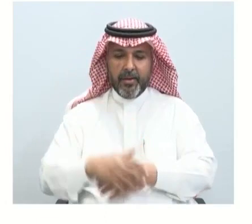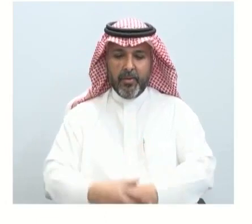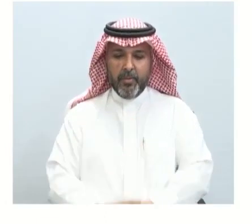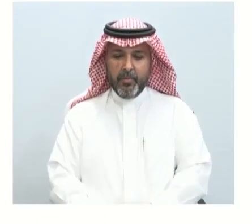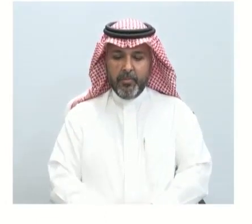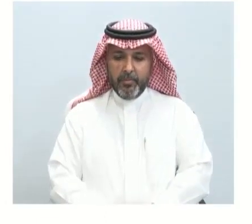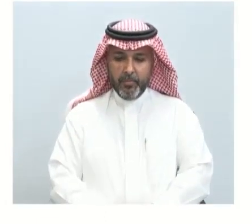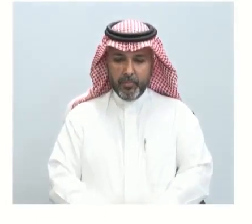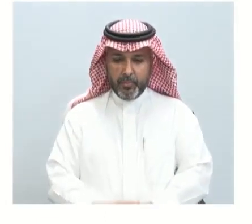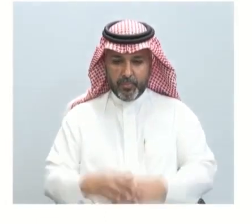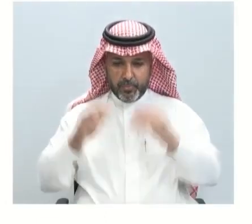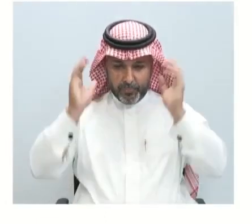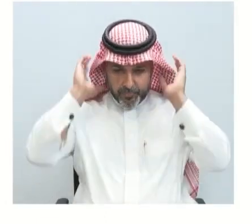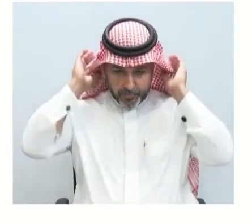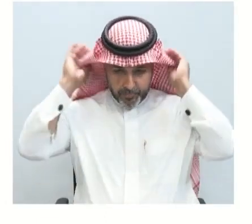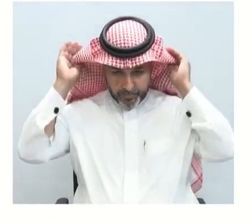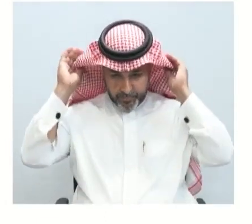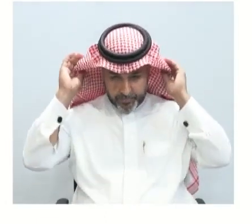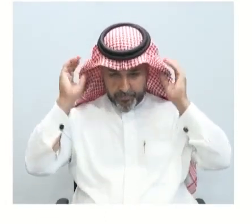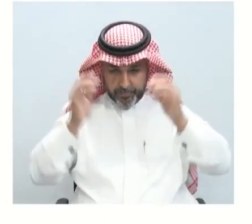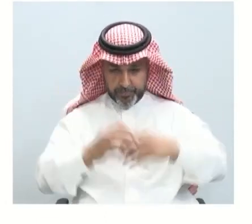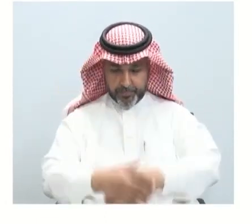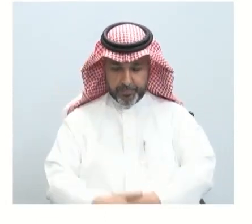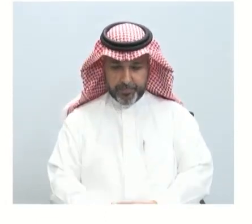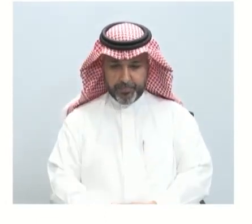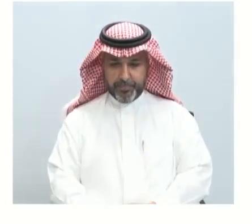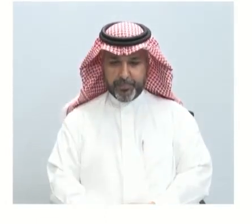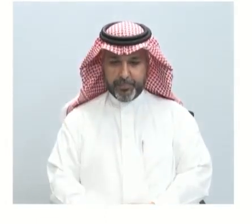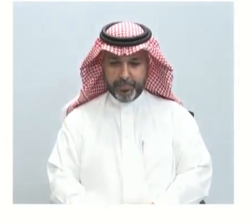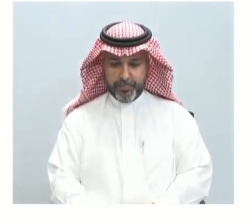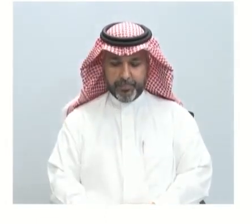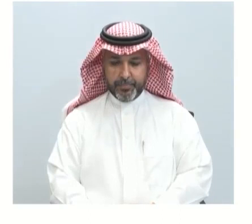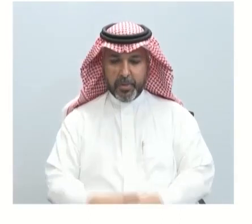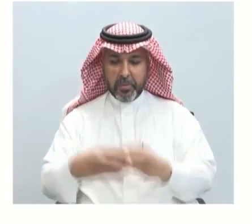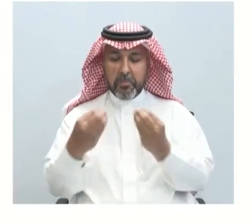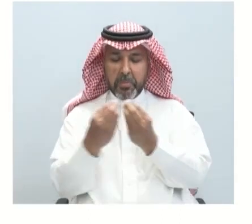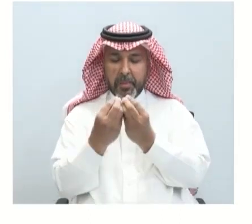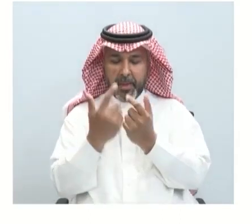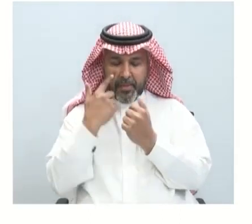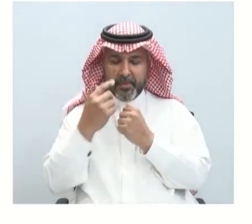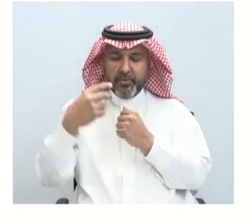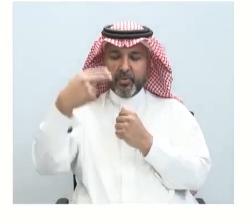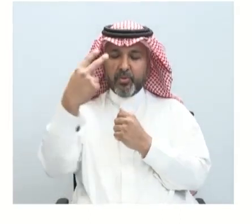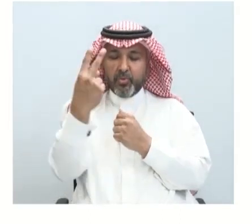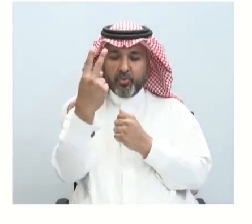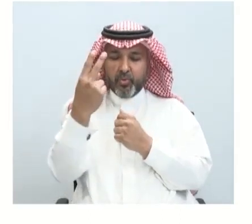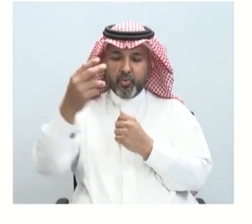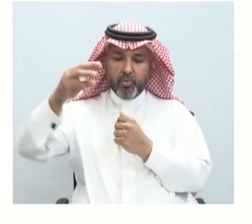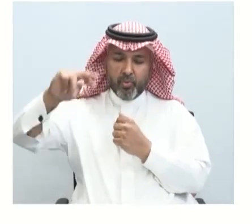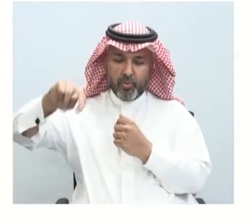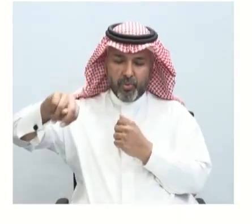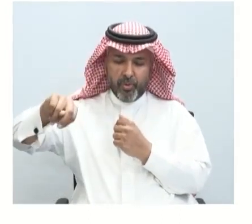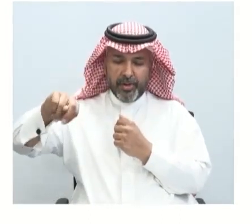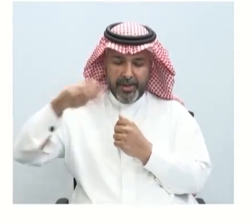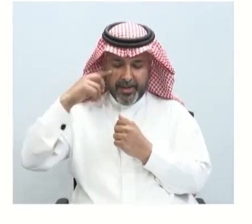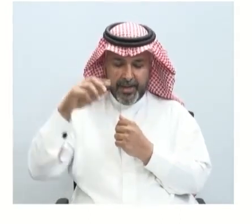تحدث عمليه الاخصاب يتحد المشج المذكر مع المؤنث فتنتج ل الخلايا الثنائيه الكروموسوم التي تحوي العدد الكامل وهو